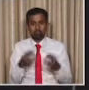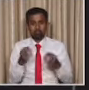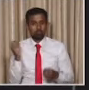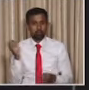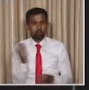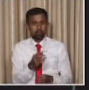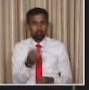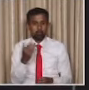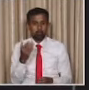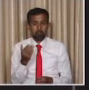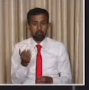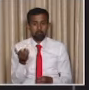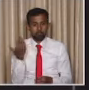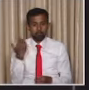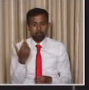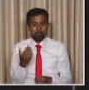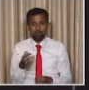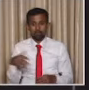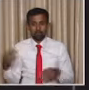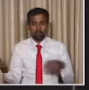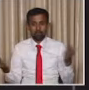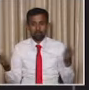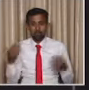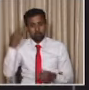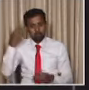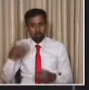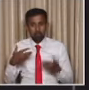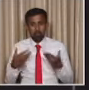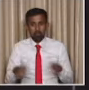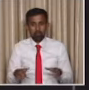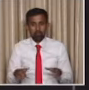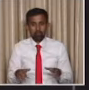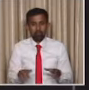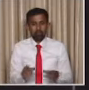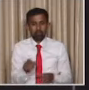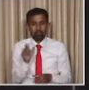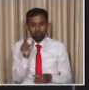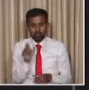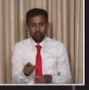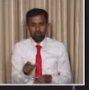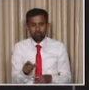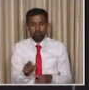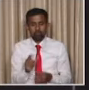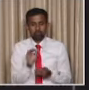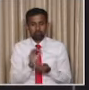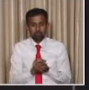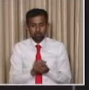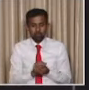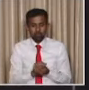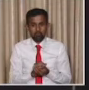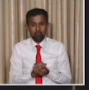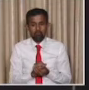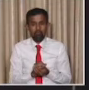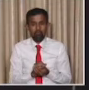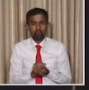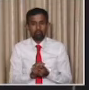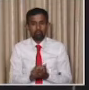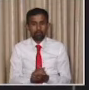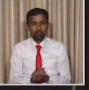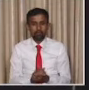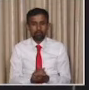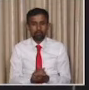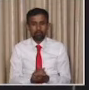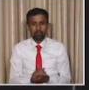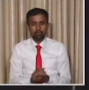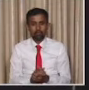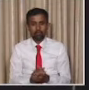meren. Abai itu mangi depetin na benatai merila. Itu ma jiwite beira ganoa. Anit sielu